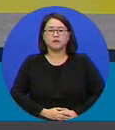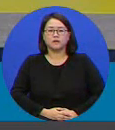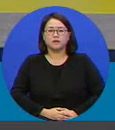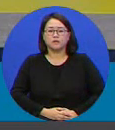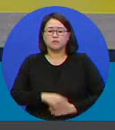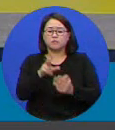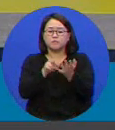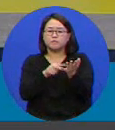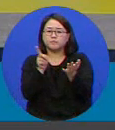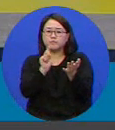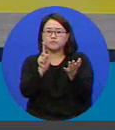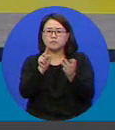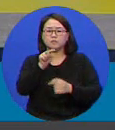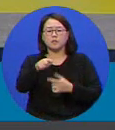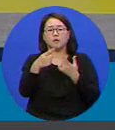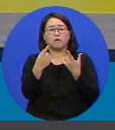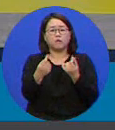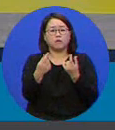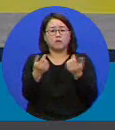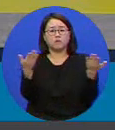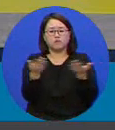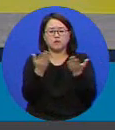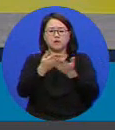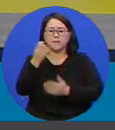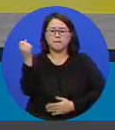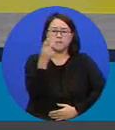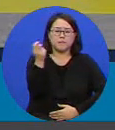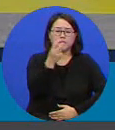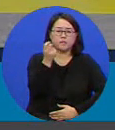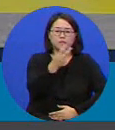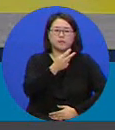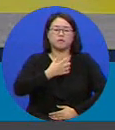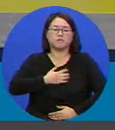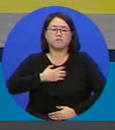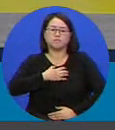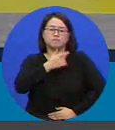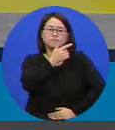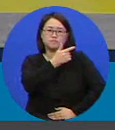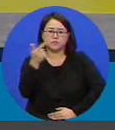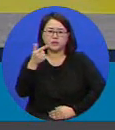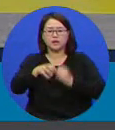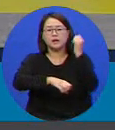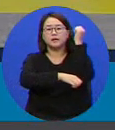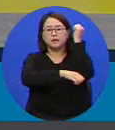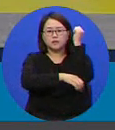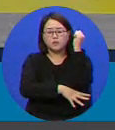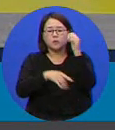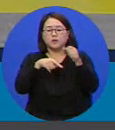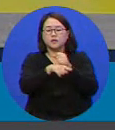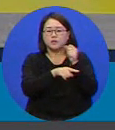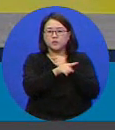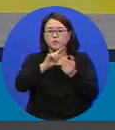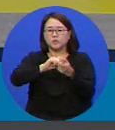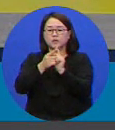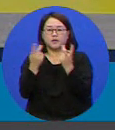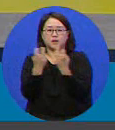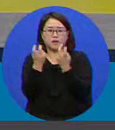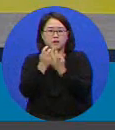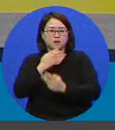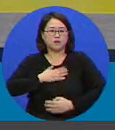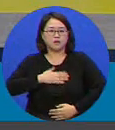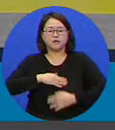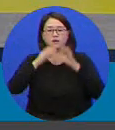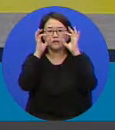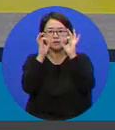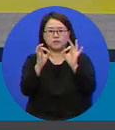문제는 이런 일이 택지를 개발할 때마다 반복될 우려가 크다는 겁니다. 근본적인 이유와 대안을 살펴봤습니다. 계속해서